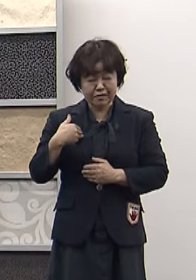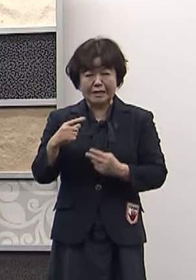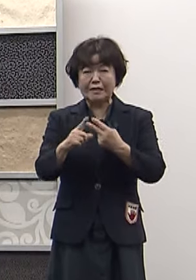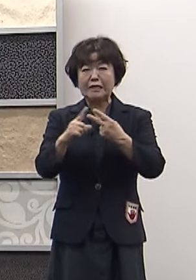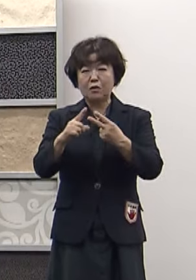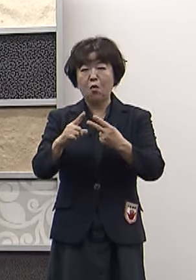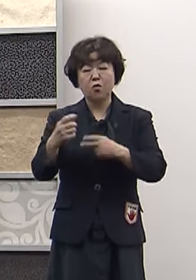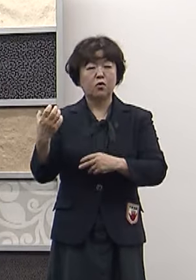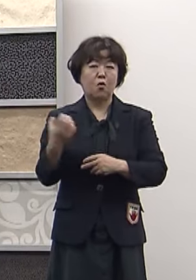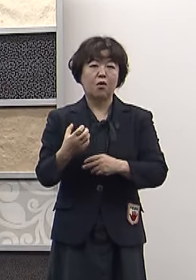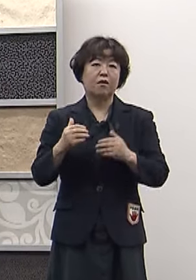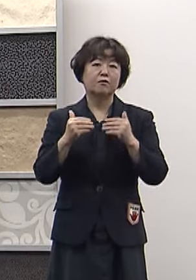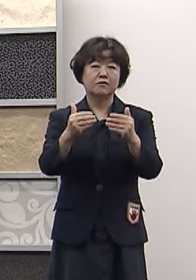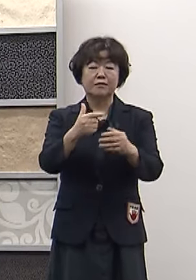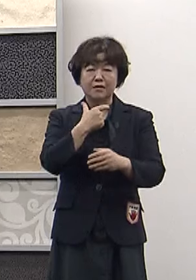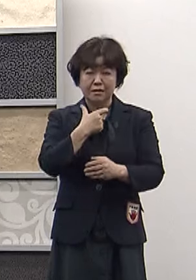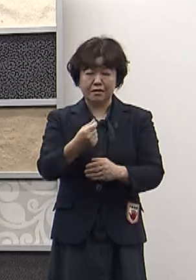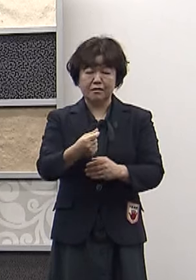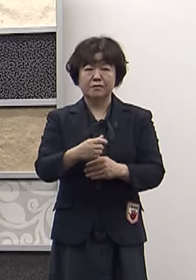ります。